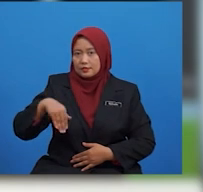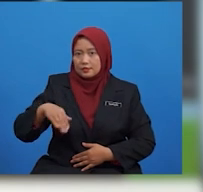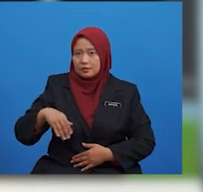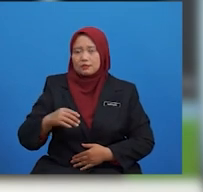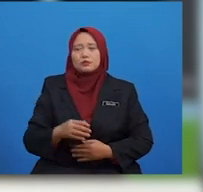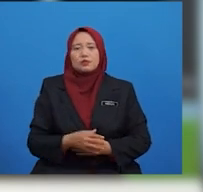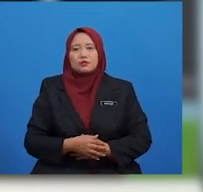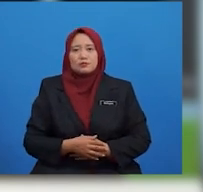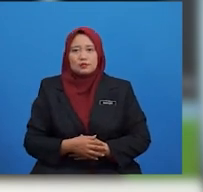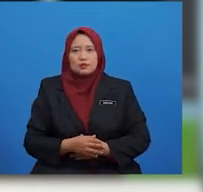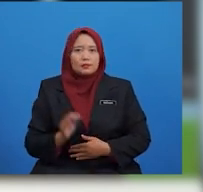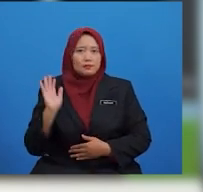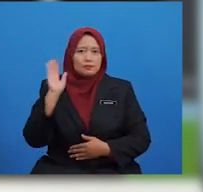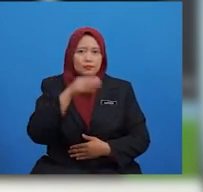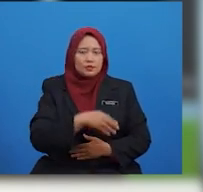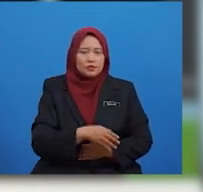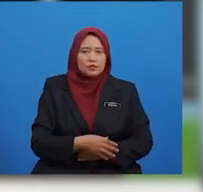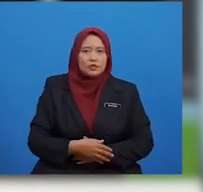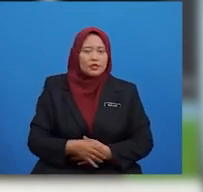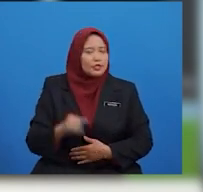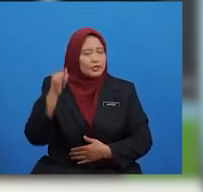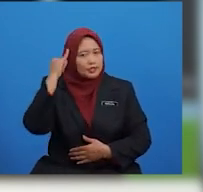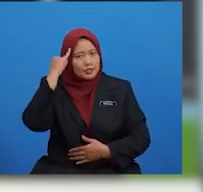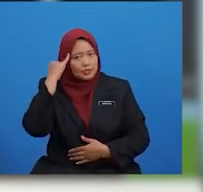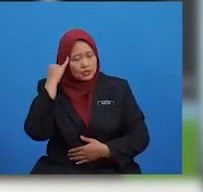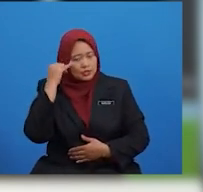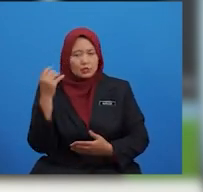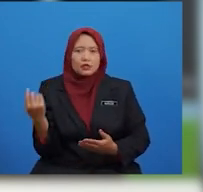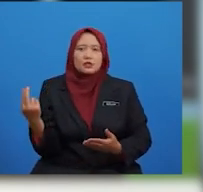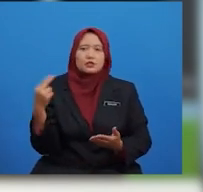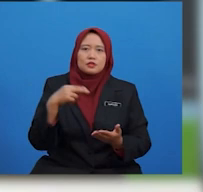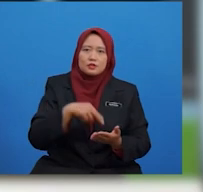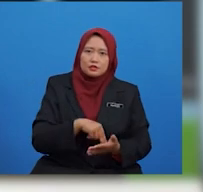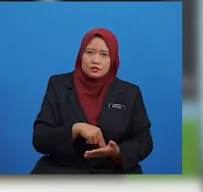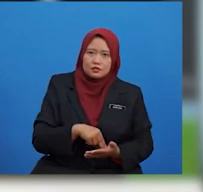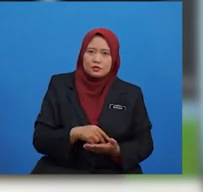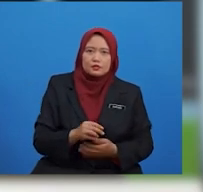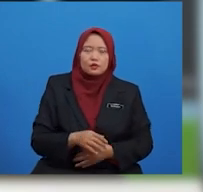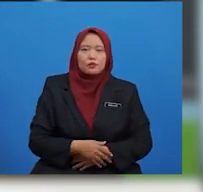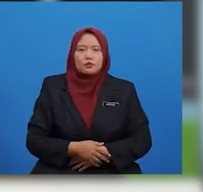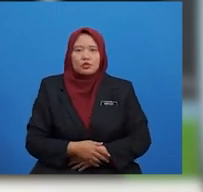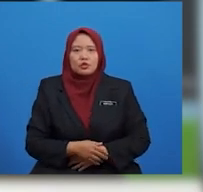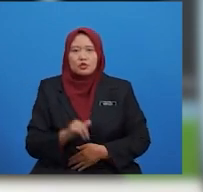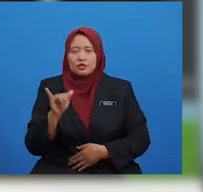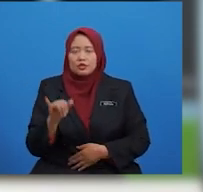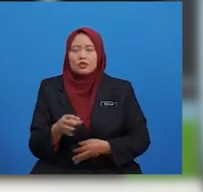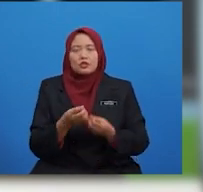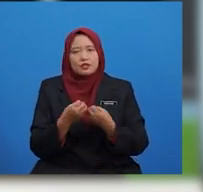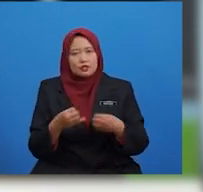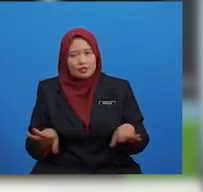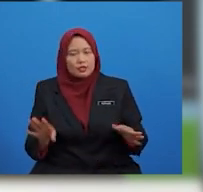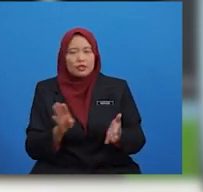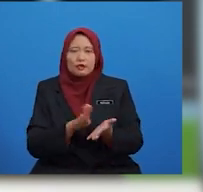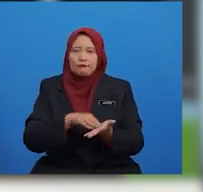Sebelum itu, mari kita imbas kembali standard pembelajaran yang telah